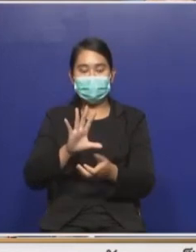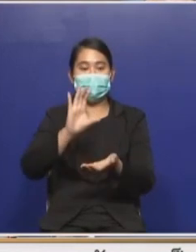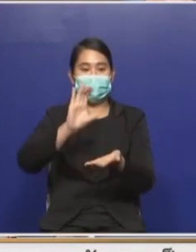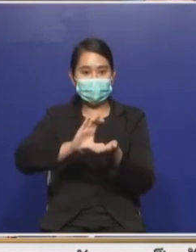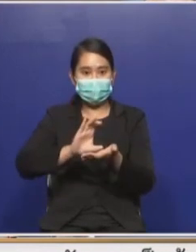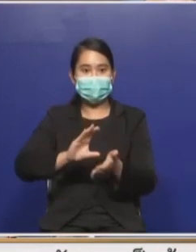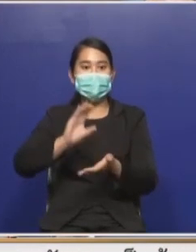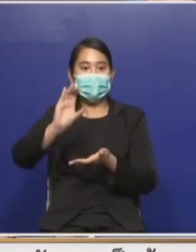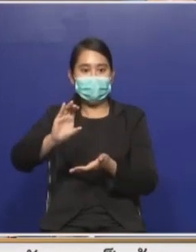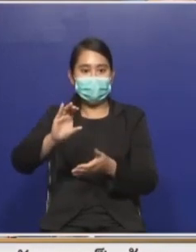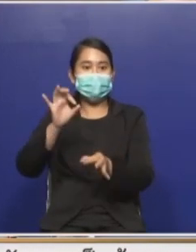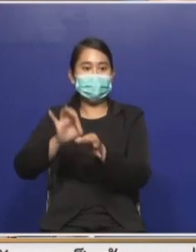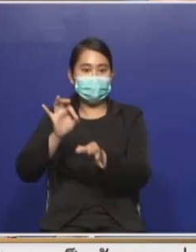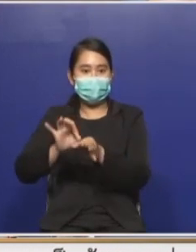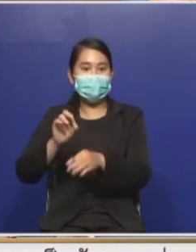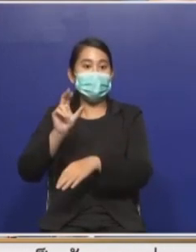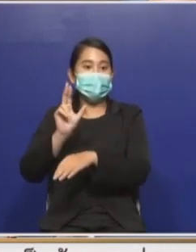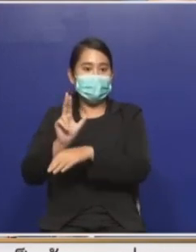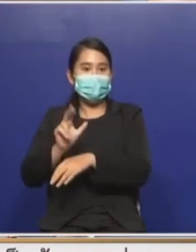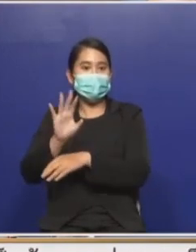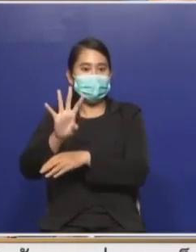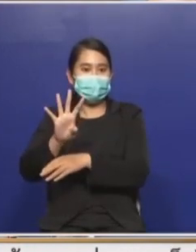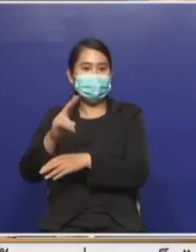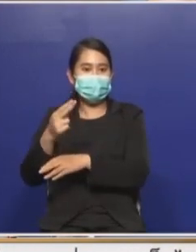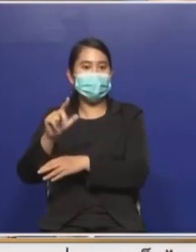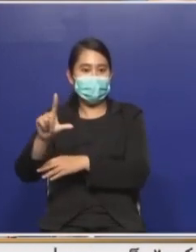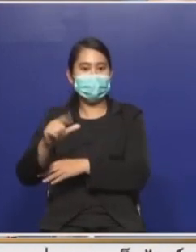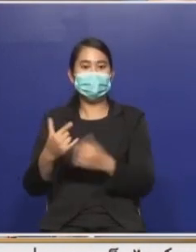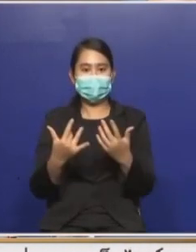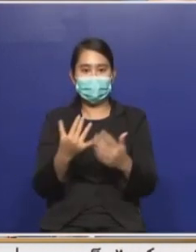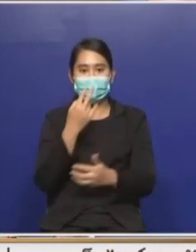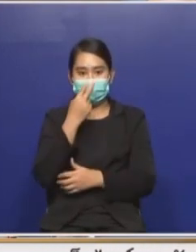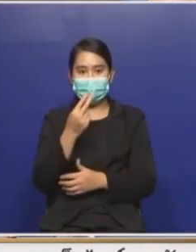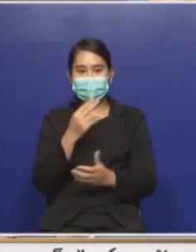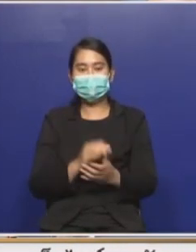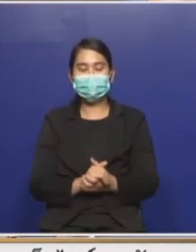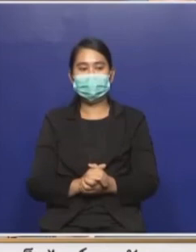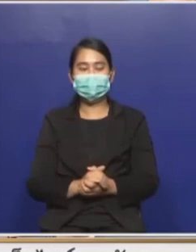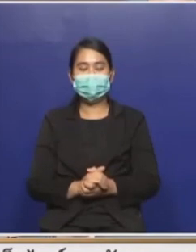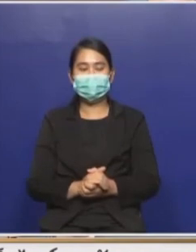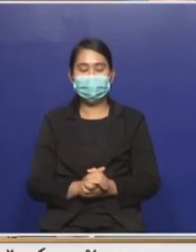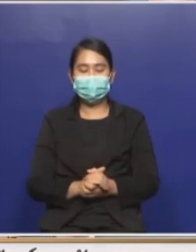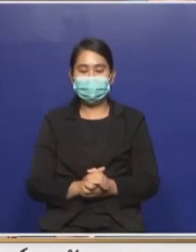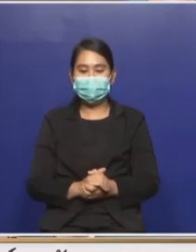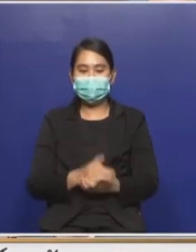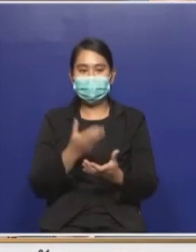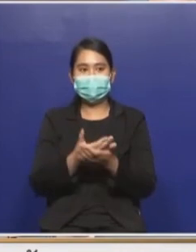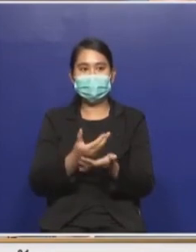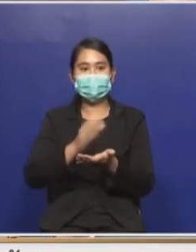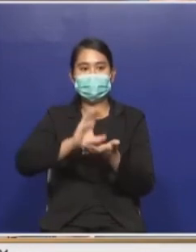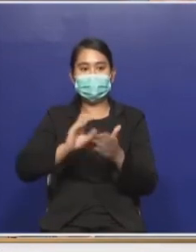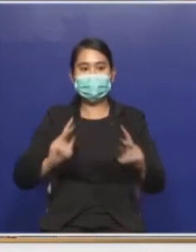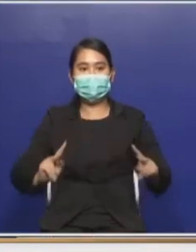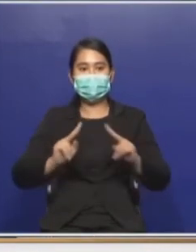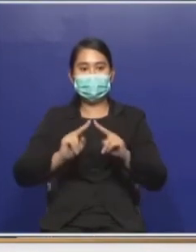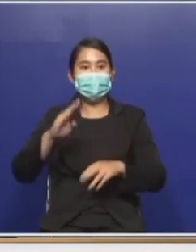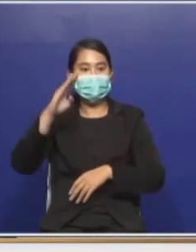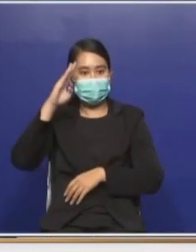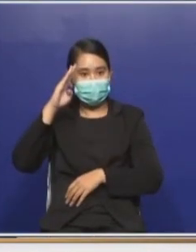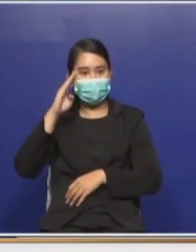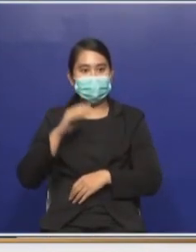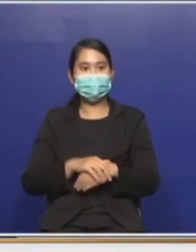ธกส. 40,000 ล้านเดี๋ยวจะตามไปดูท่านประธานครับงบประมาณของกระทรวงกลาโหมขอสไลด์หน่อยครับ